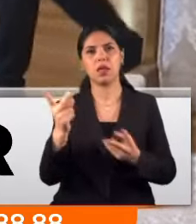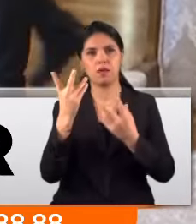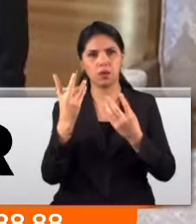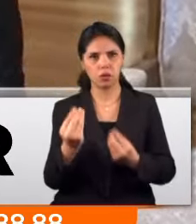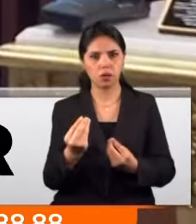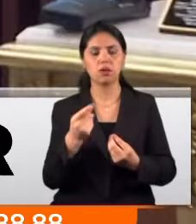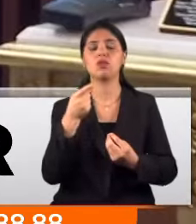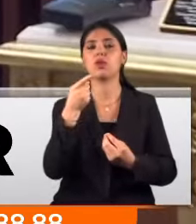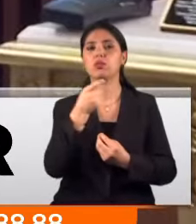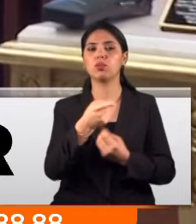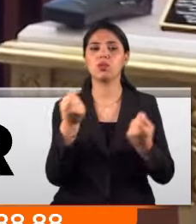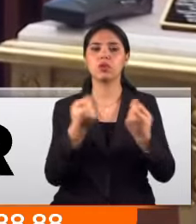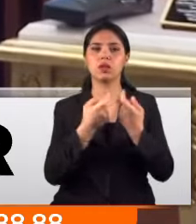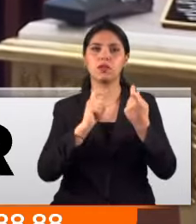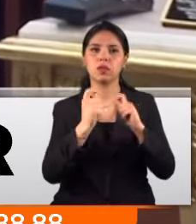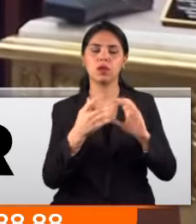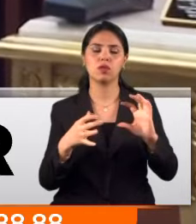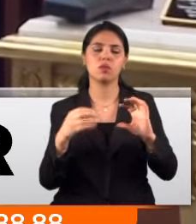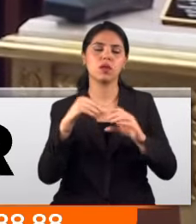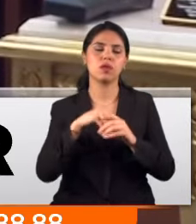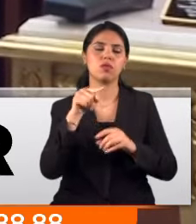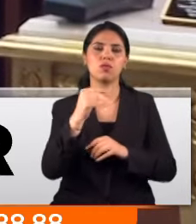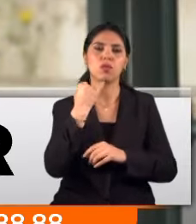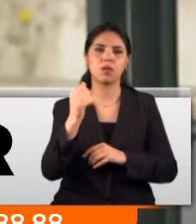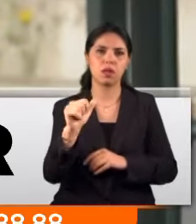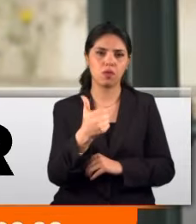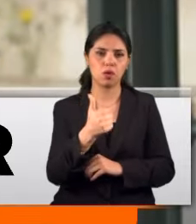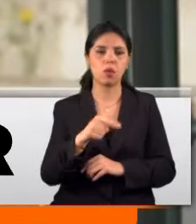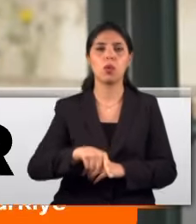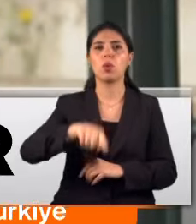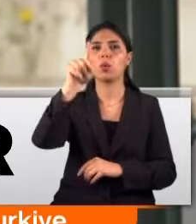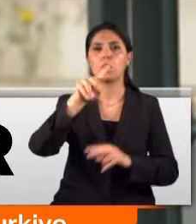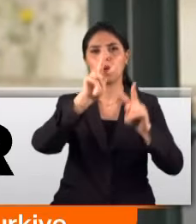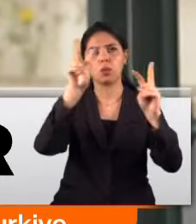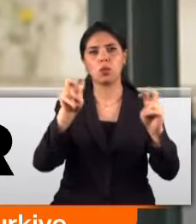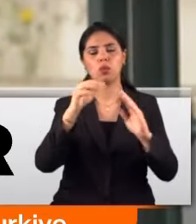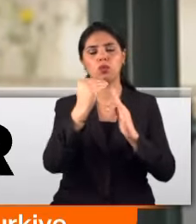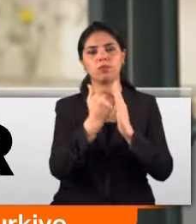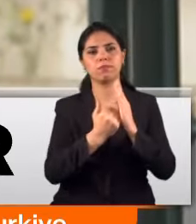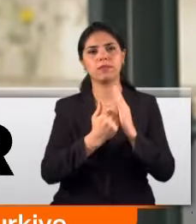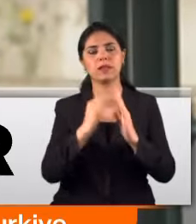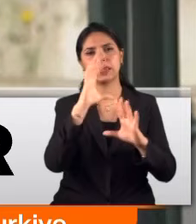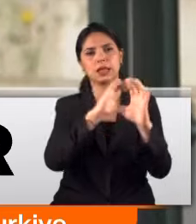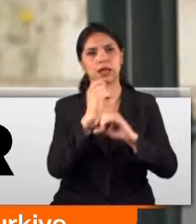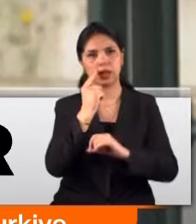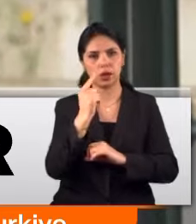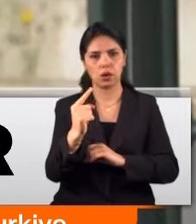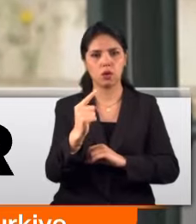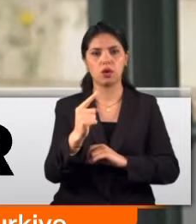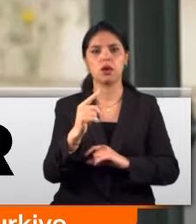ihtimali taşıması bakımından kritik. Gündemi ise şimdilik gizli. Gündemi, yani biz Sayın Haniye